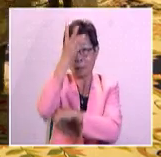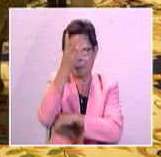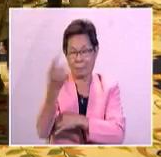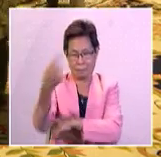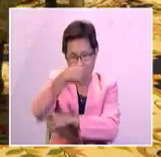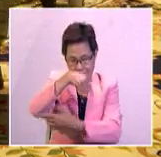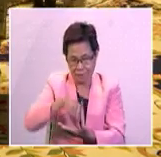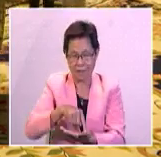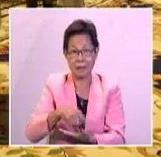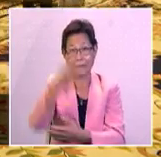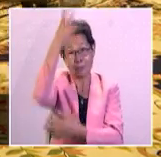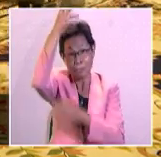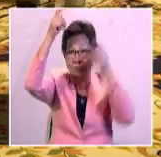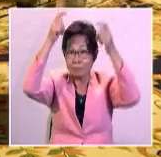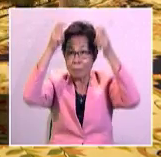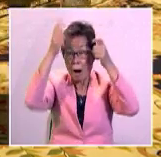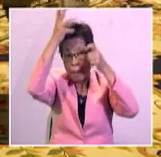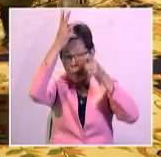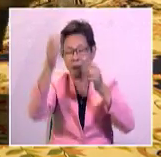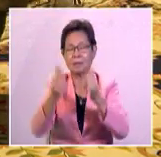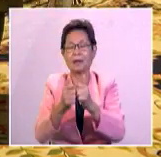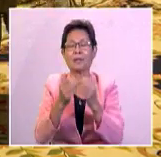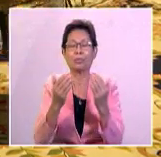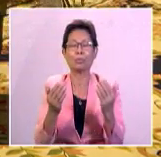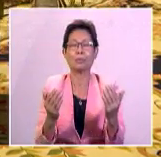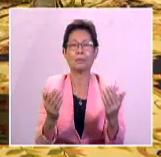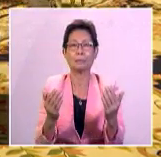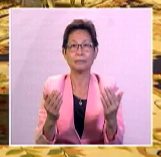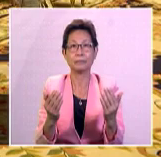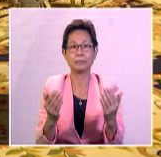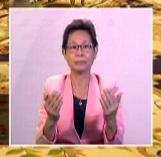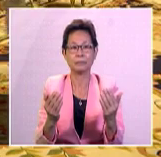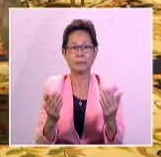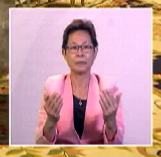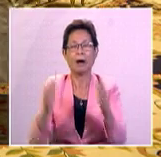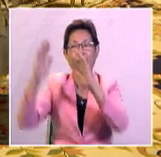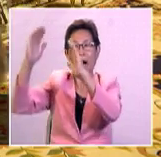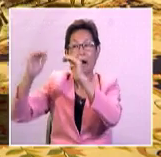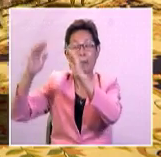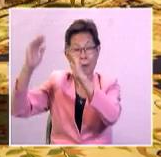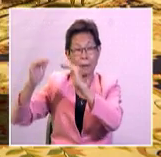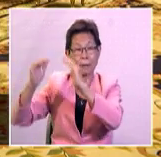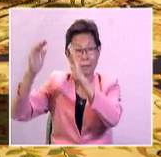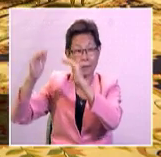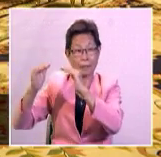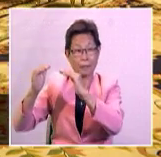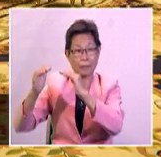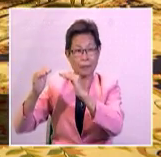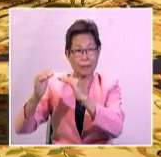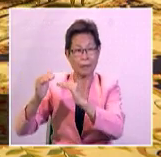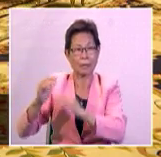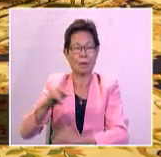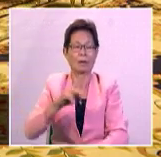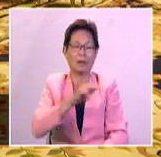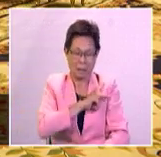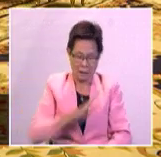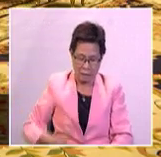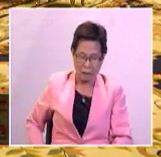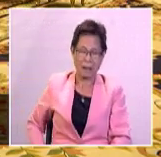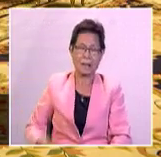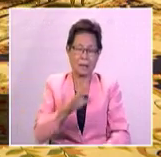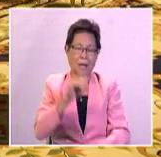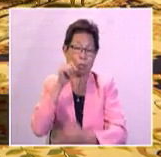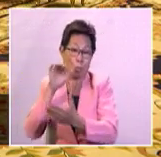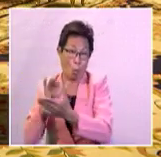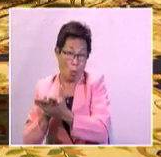ini dan dengan doa dan harapan agar Kebaduli Tuanku Agong dan